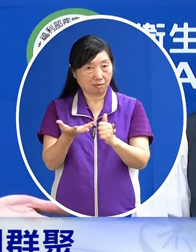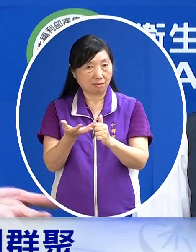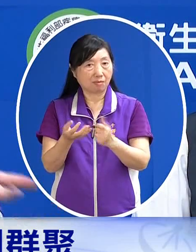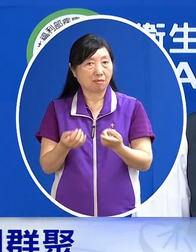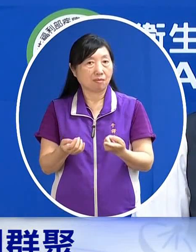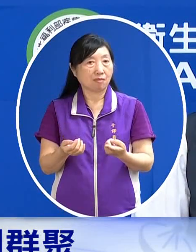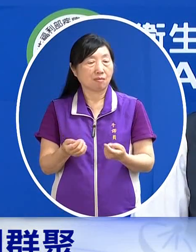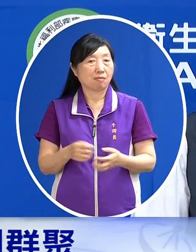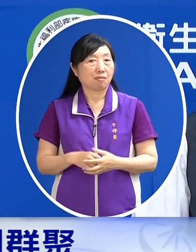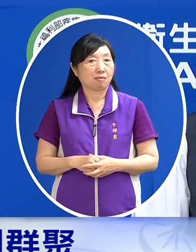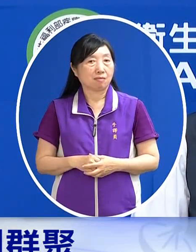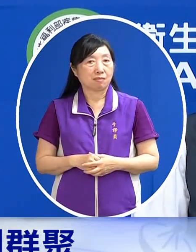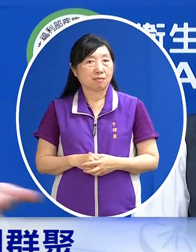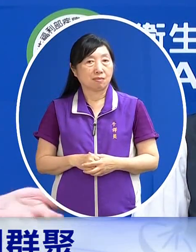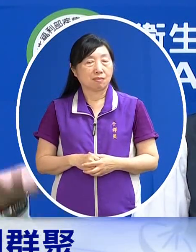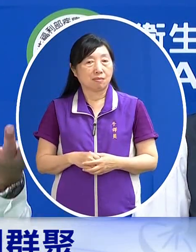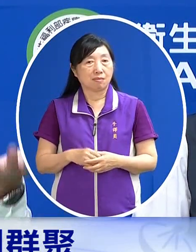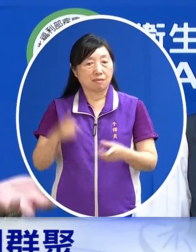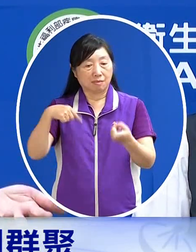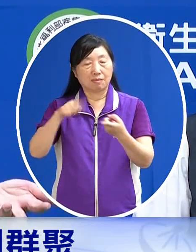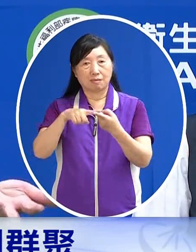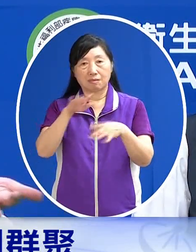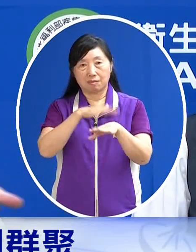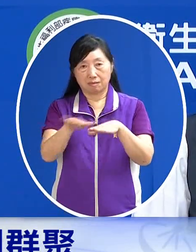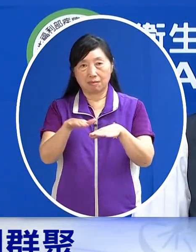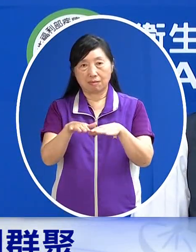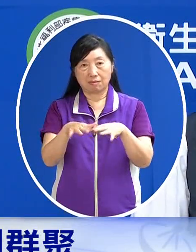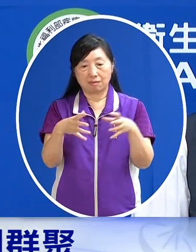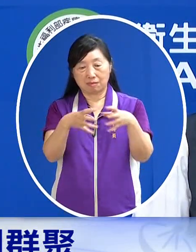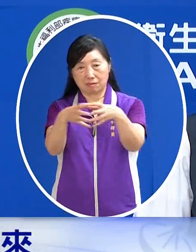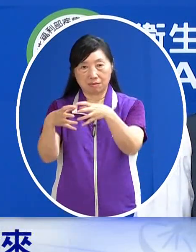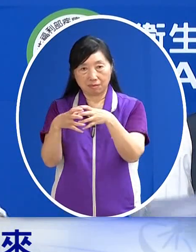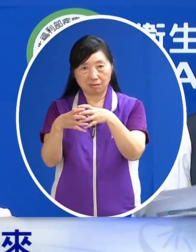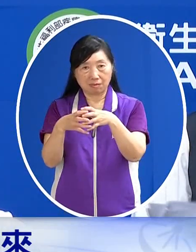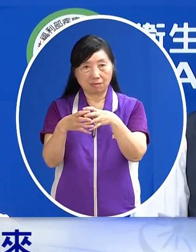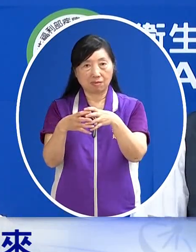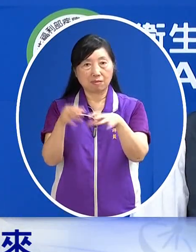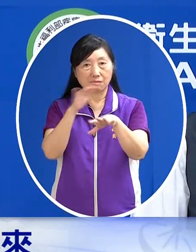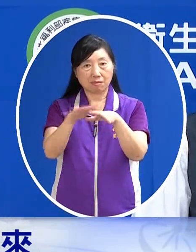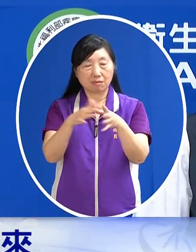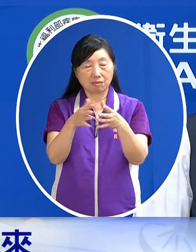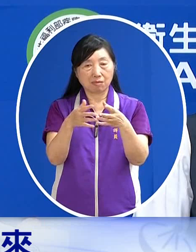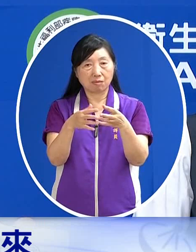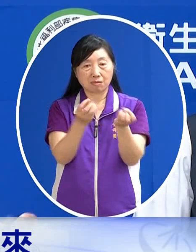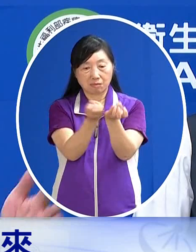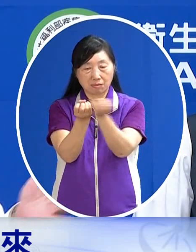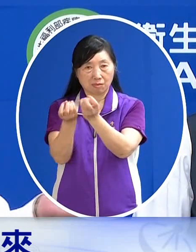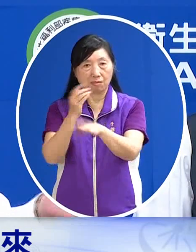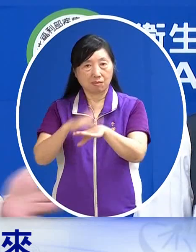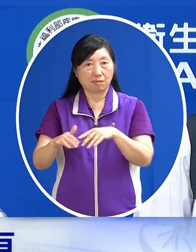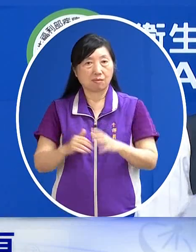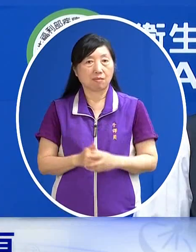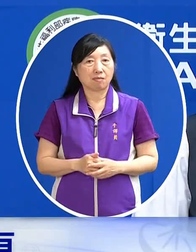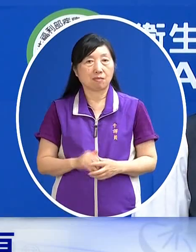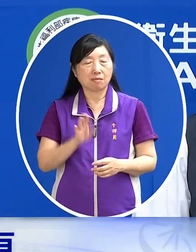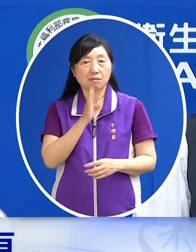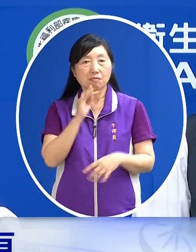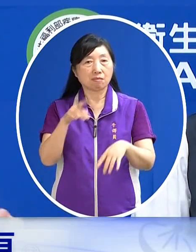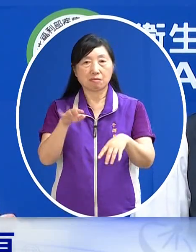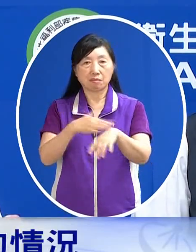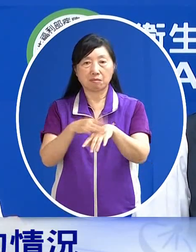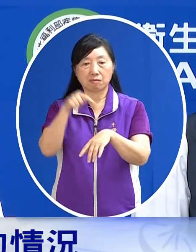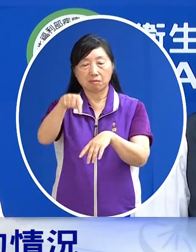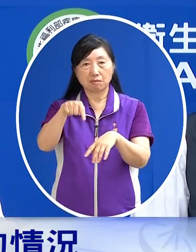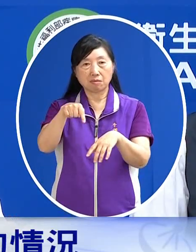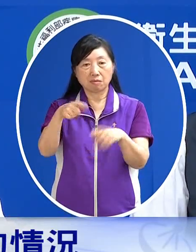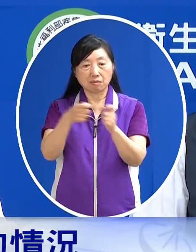那就已经就会有个别的这样的一个群聚，不同的情况都会出来，不会这么久都没有这样的一